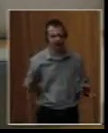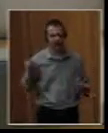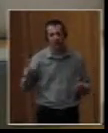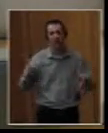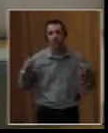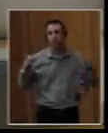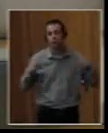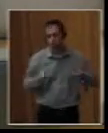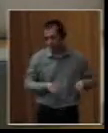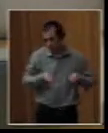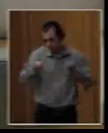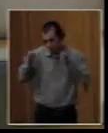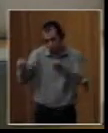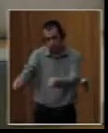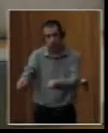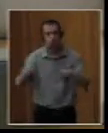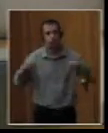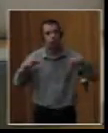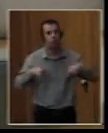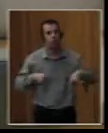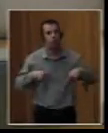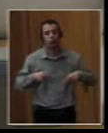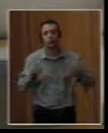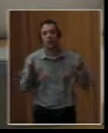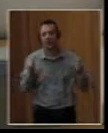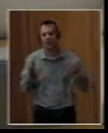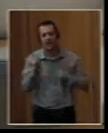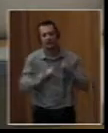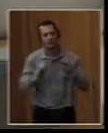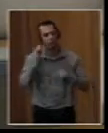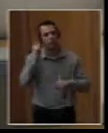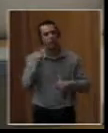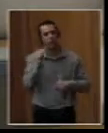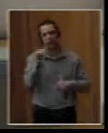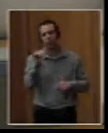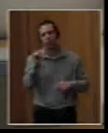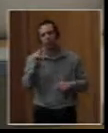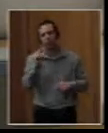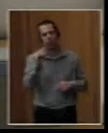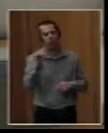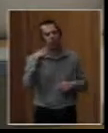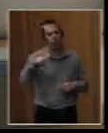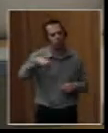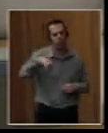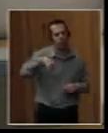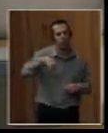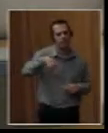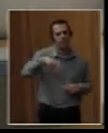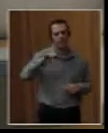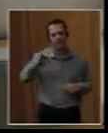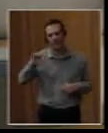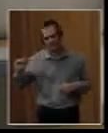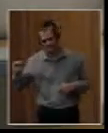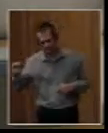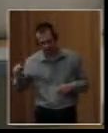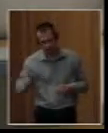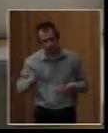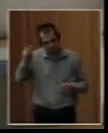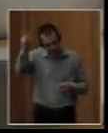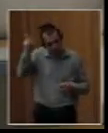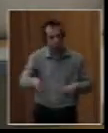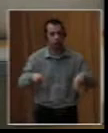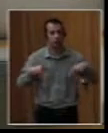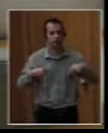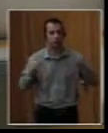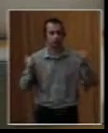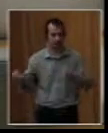Υπουργού Υγείας στον Παναγιώτη Κουρουμπλή είναι μια ιστορική απόφαση, η